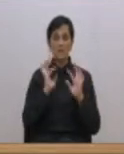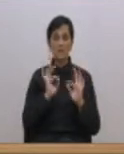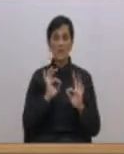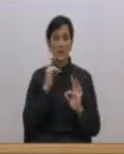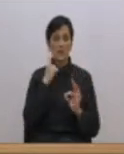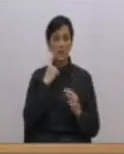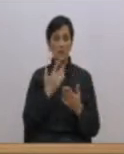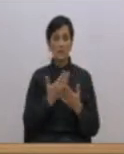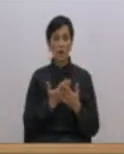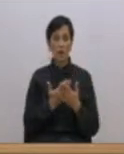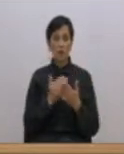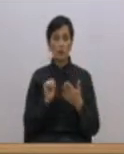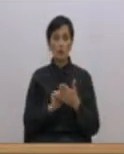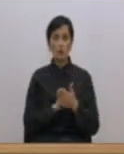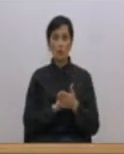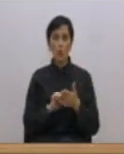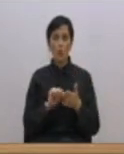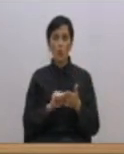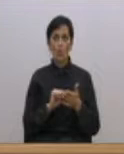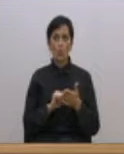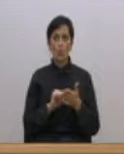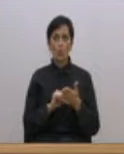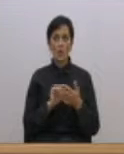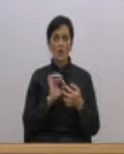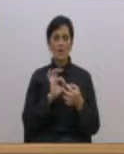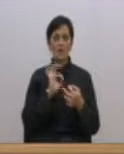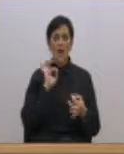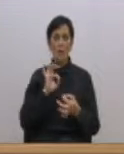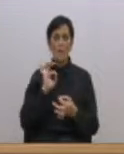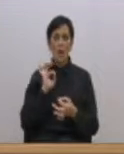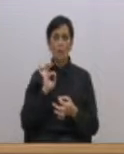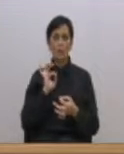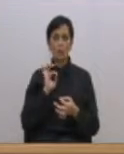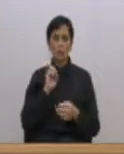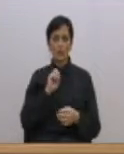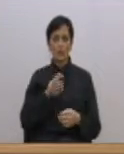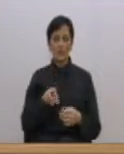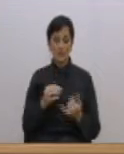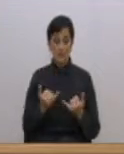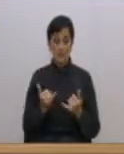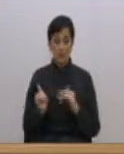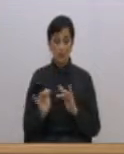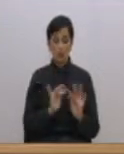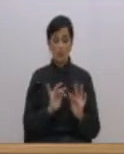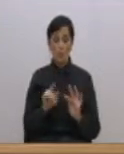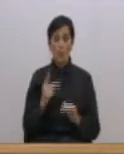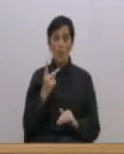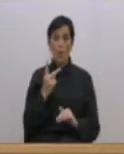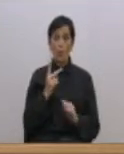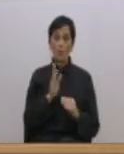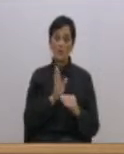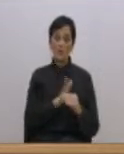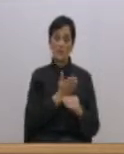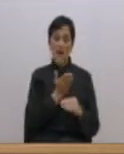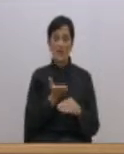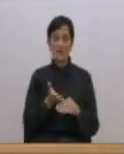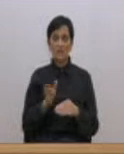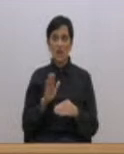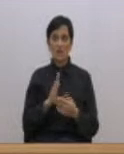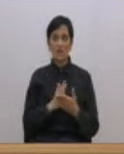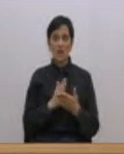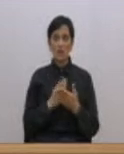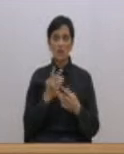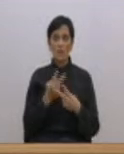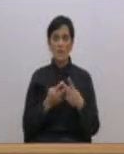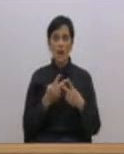თვალსაზრისით დოკუმენტი არის ბევრად უფრო გამართული, ვიდრე დღეს მოქმედი ორი ცალცალკე არსებული